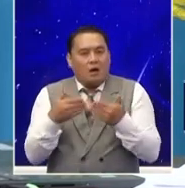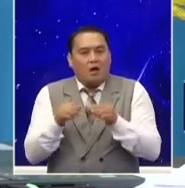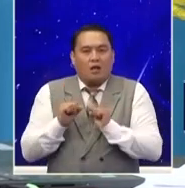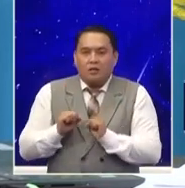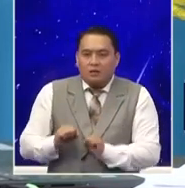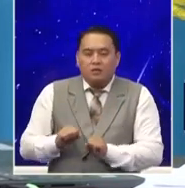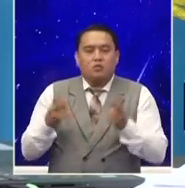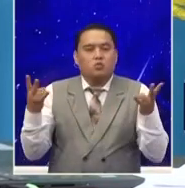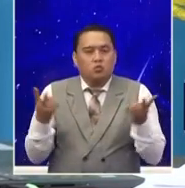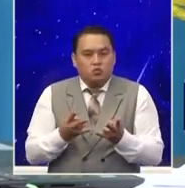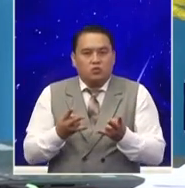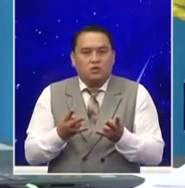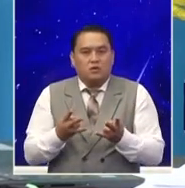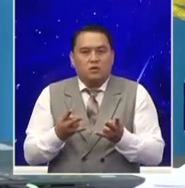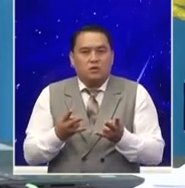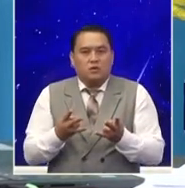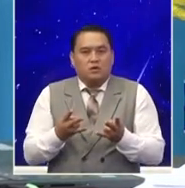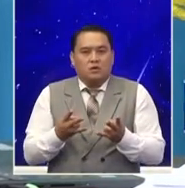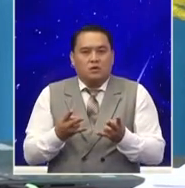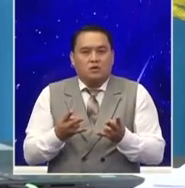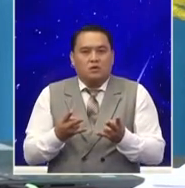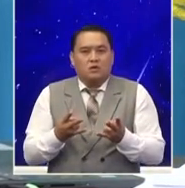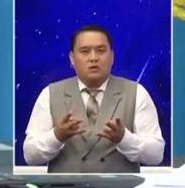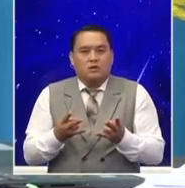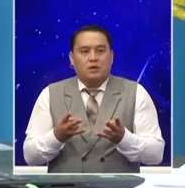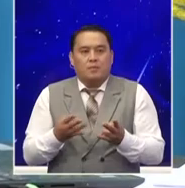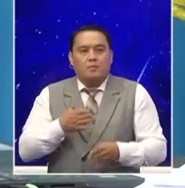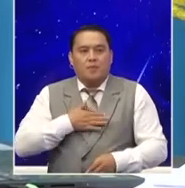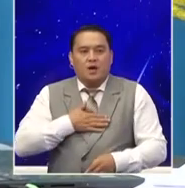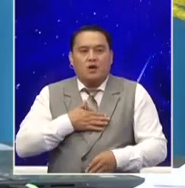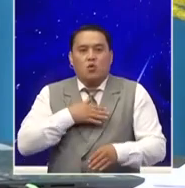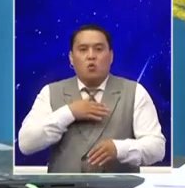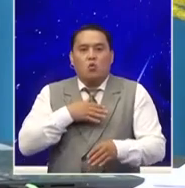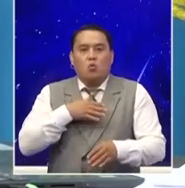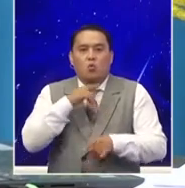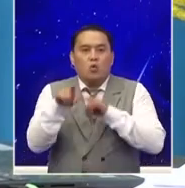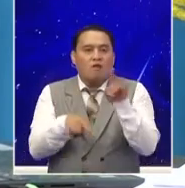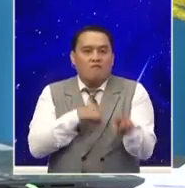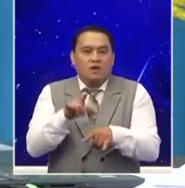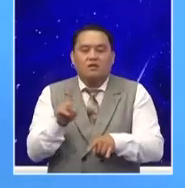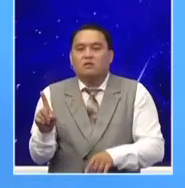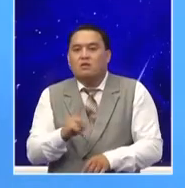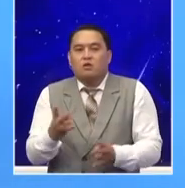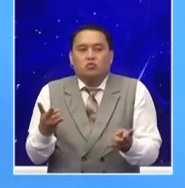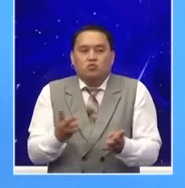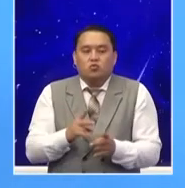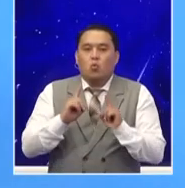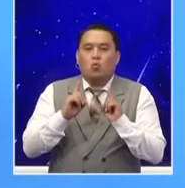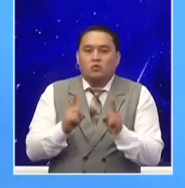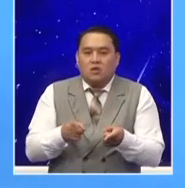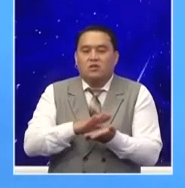мы вынуждаем людей идти на такие вещи. Мы, руководители, я обошла, должны им создавать